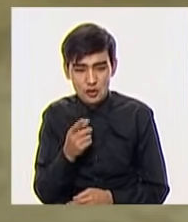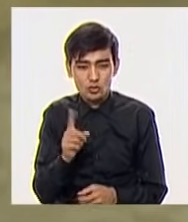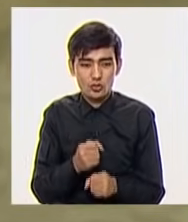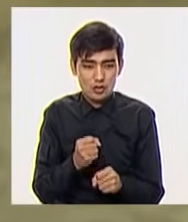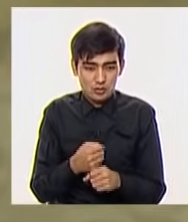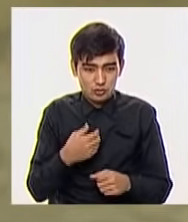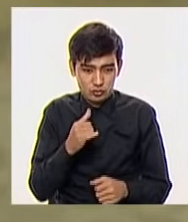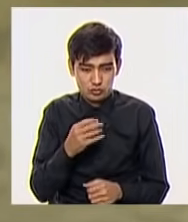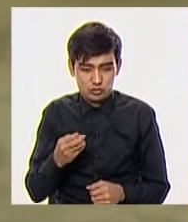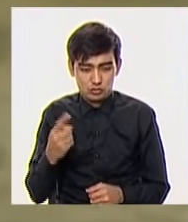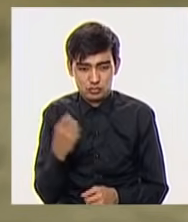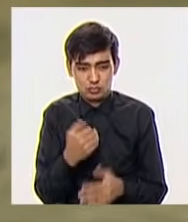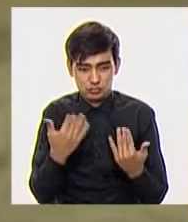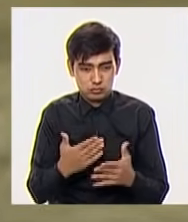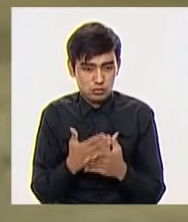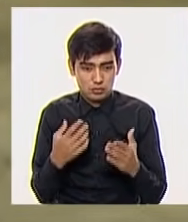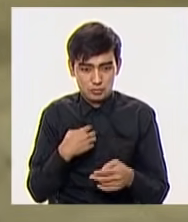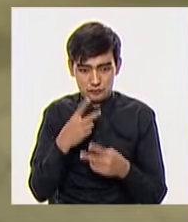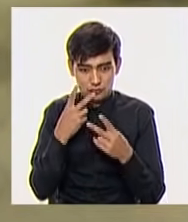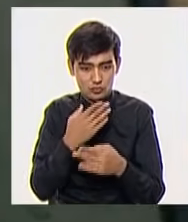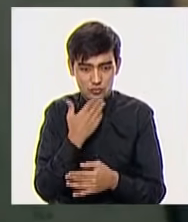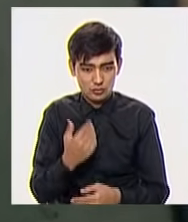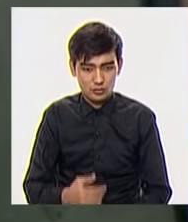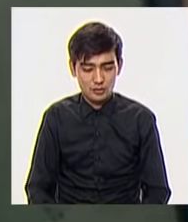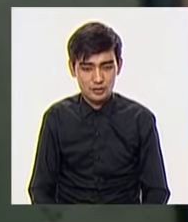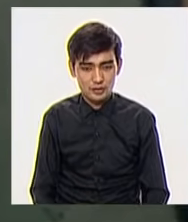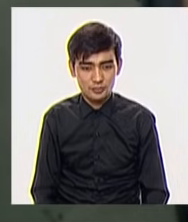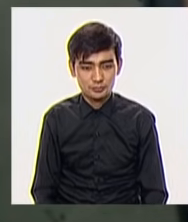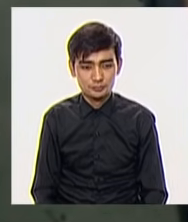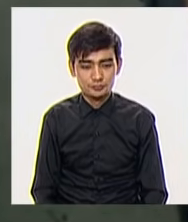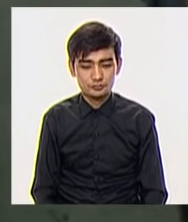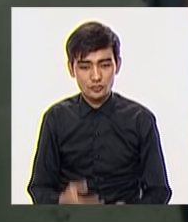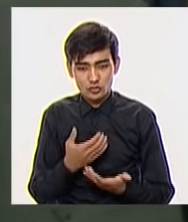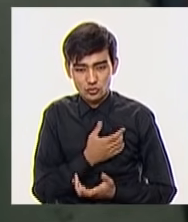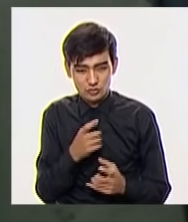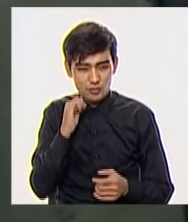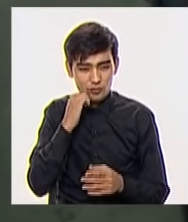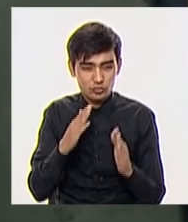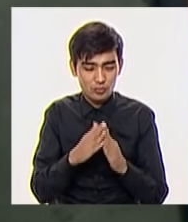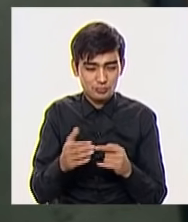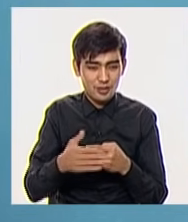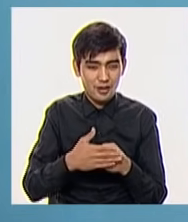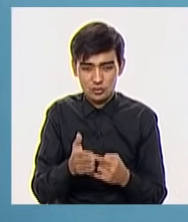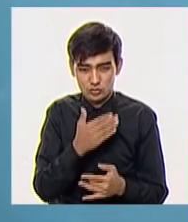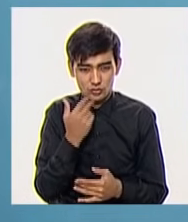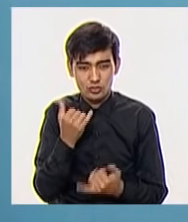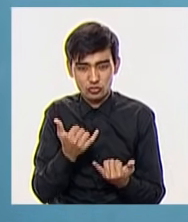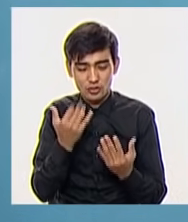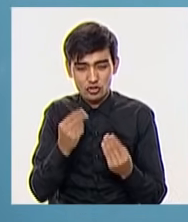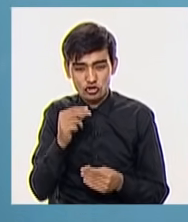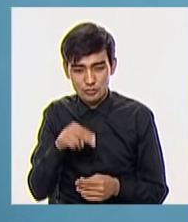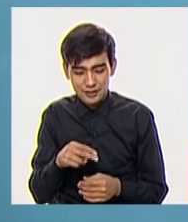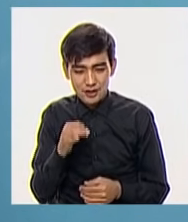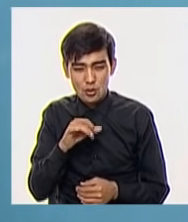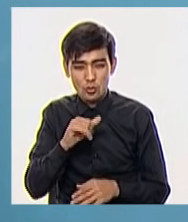жатырмын, уже міне бір жетіден көп болды, көрген жоқпыз шыққан. Тұрғындар қарт әже есігін де ашпайтынын айтады. Бүгін олар төтеншіліктер